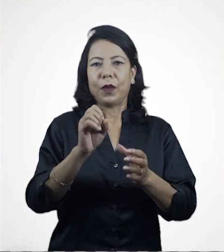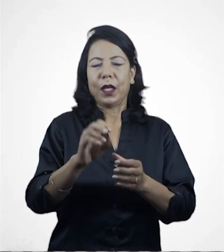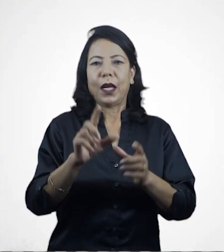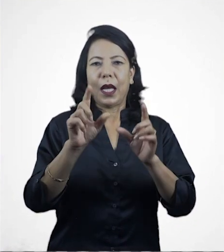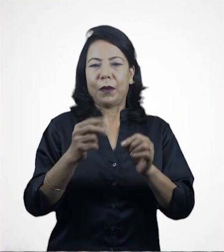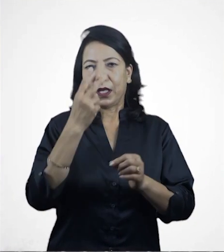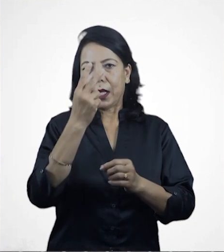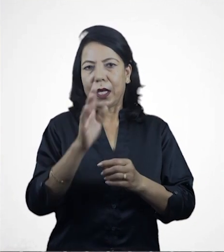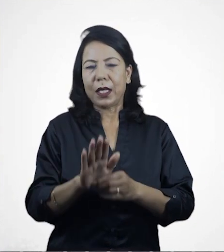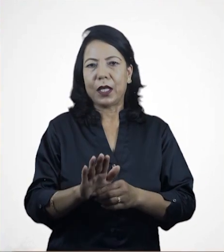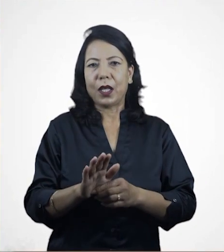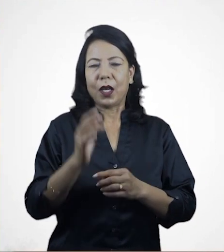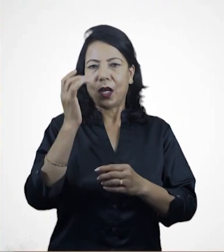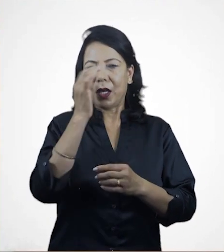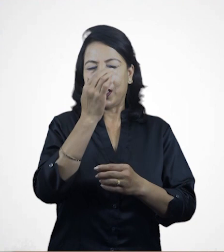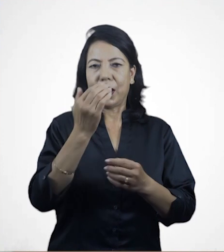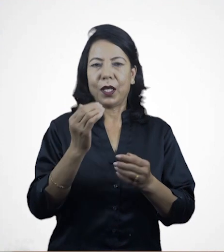गरना जरूरी देखींचा